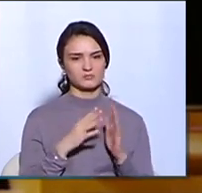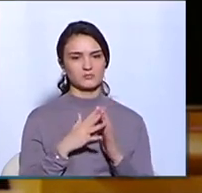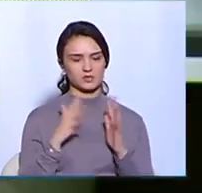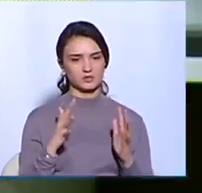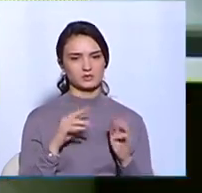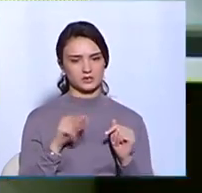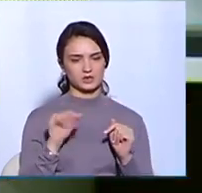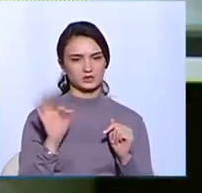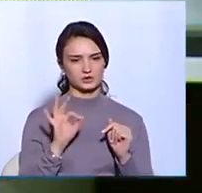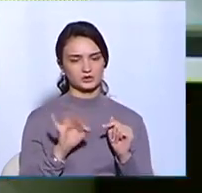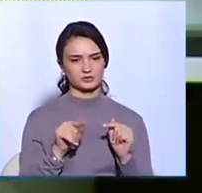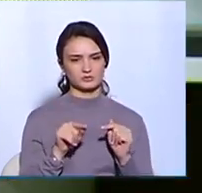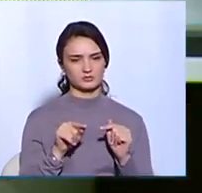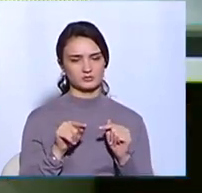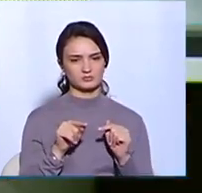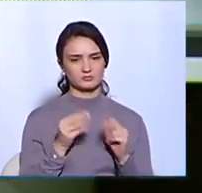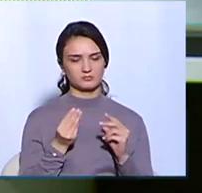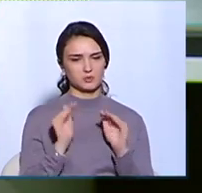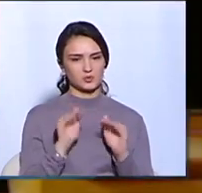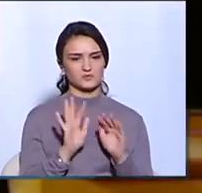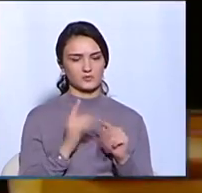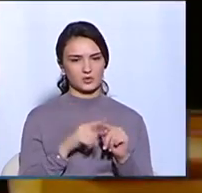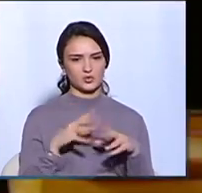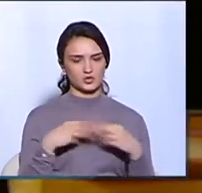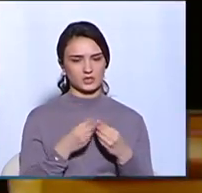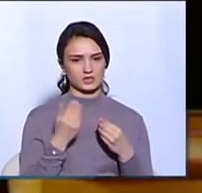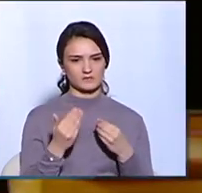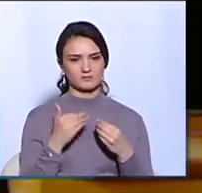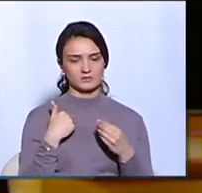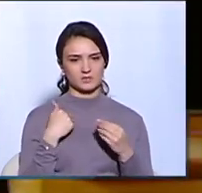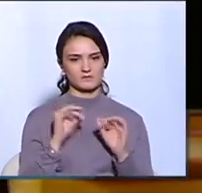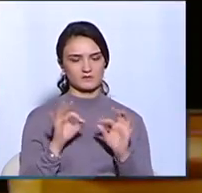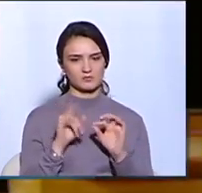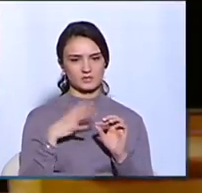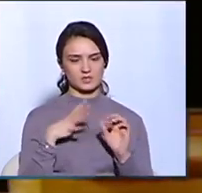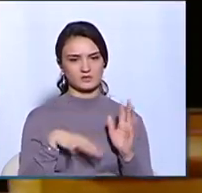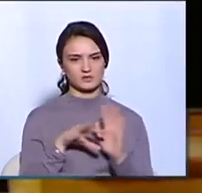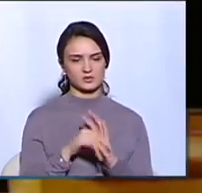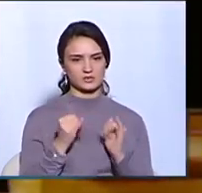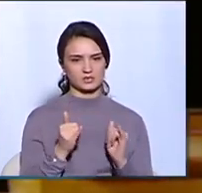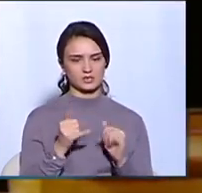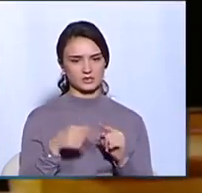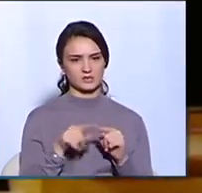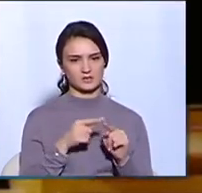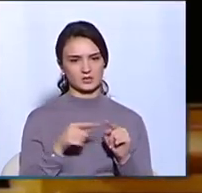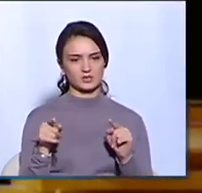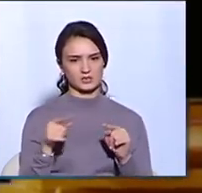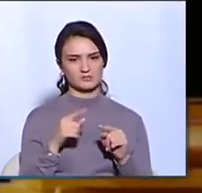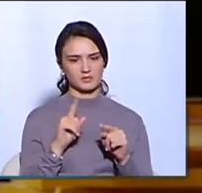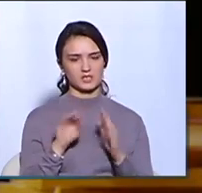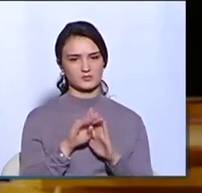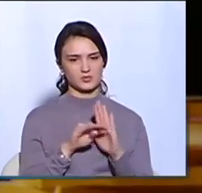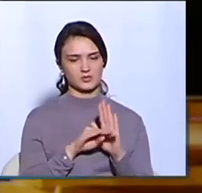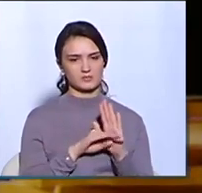და ხშირად მიუწვდომელი არის ხოლმე ეს ოჯახისთვის. მინდა ვთქვა, რომ საქართველოს დღეს ხორციელდება გარკვეული